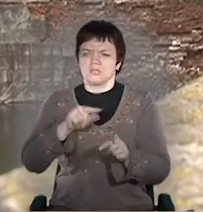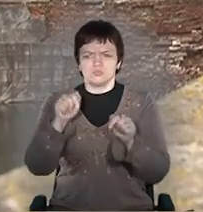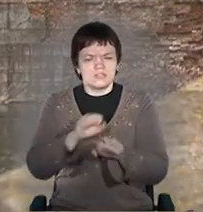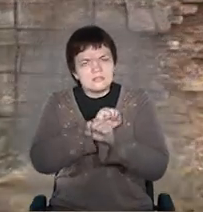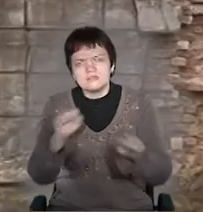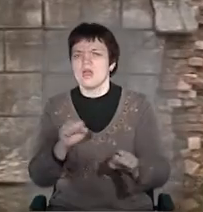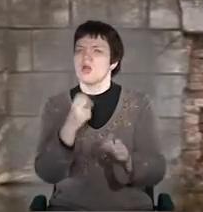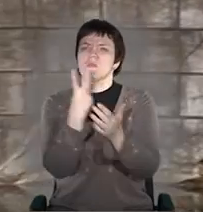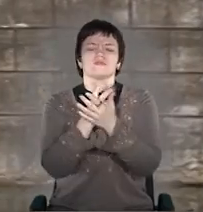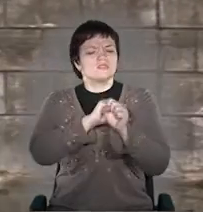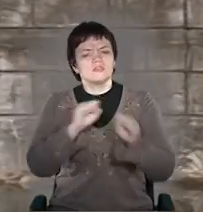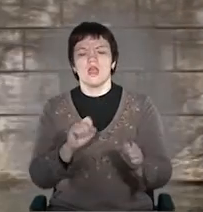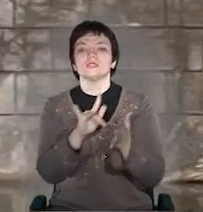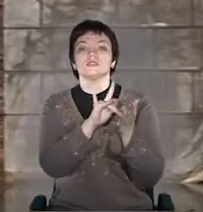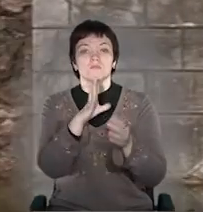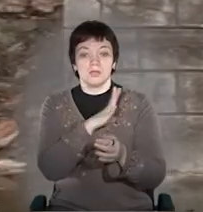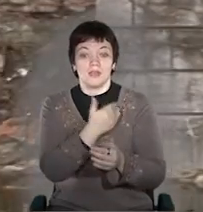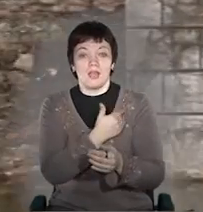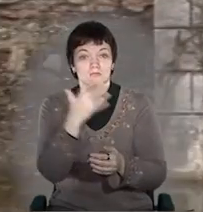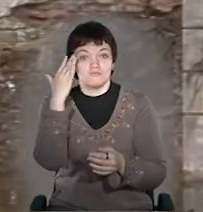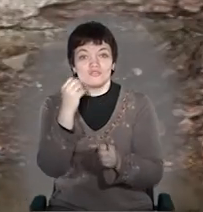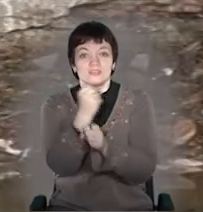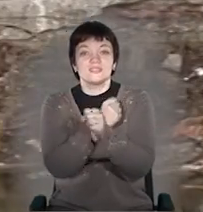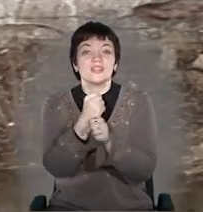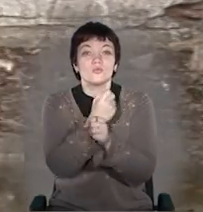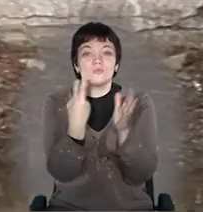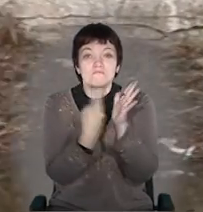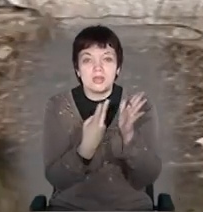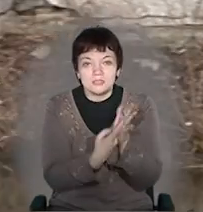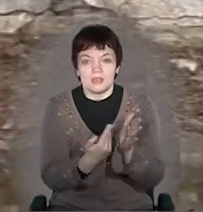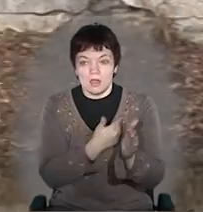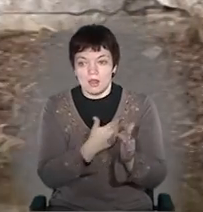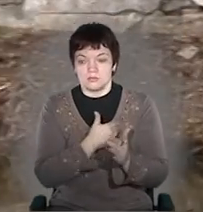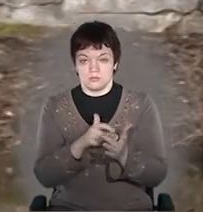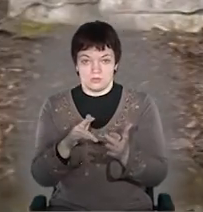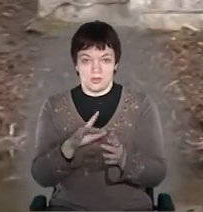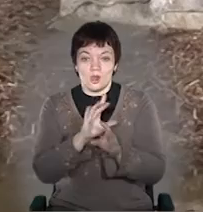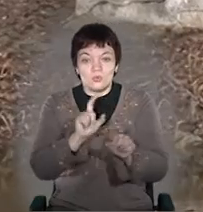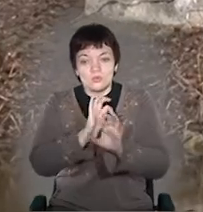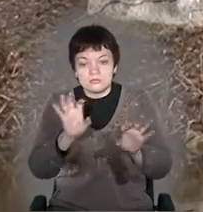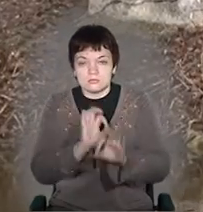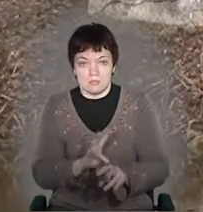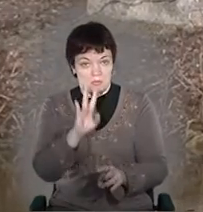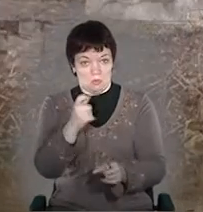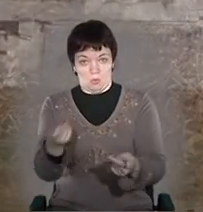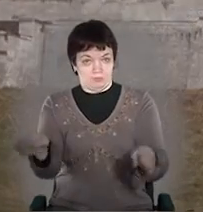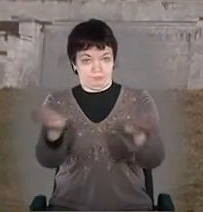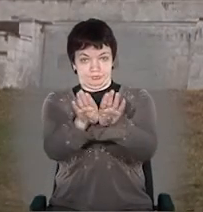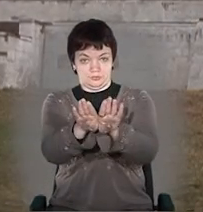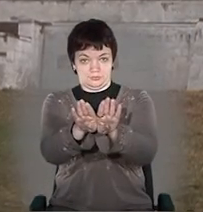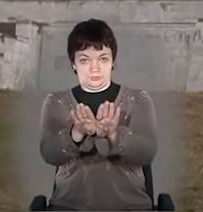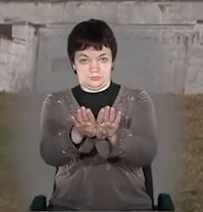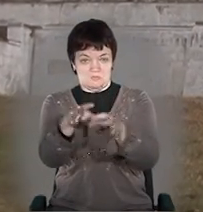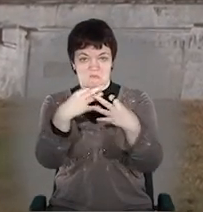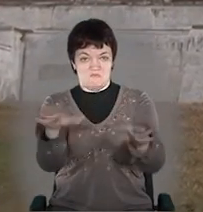понимаю, и не понимаю главврача санатория Букина, который и закрыл само здание, чтобы